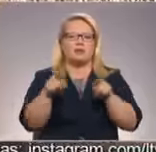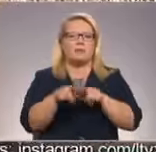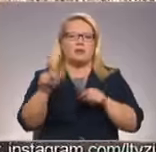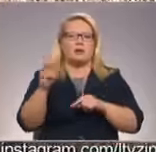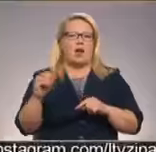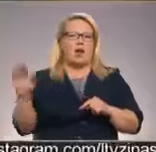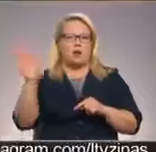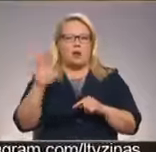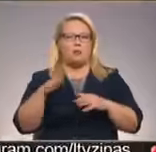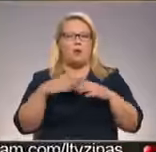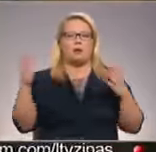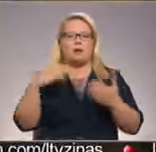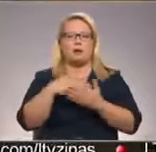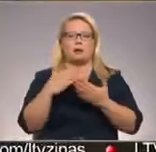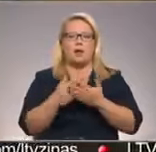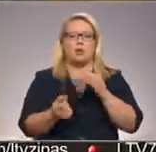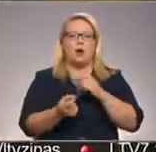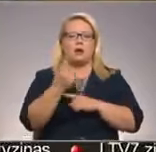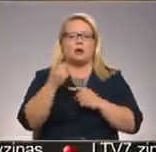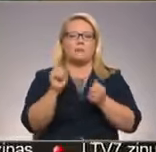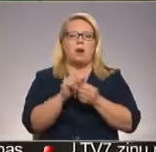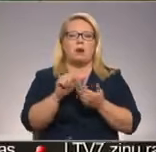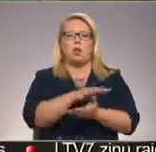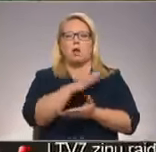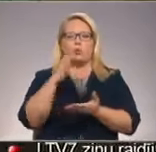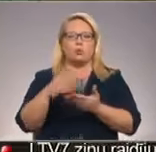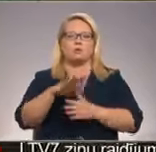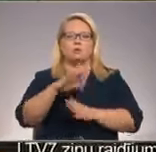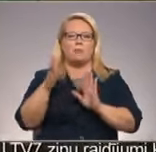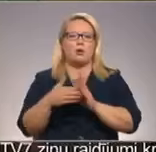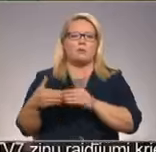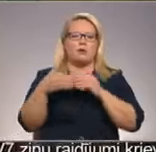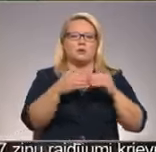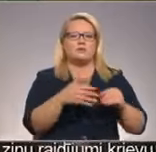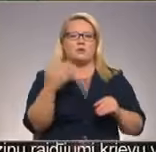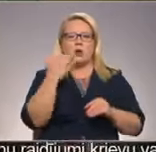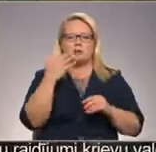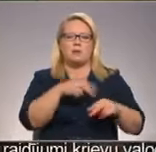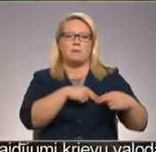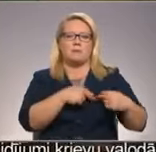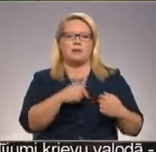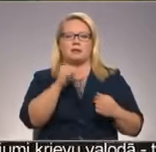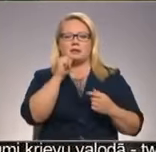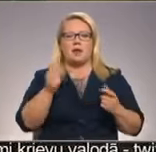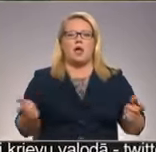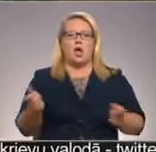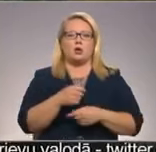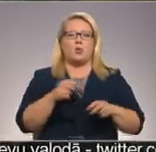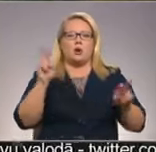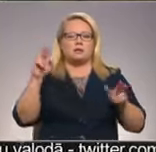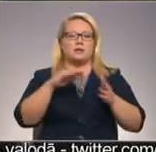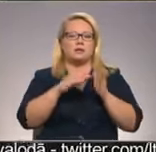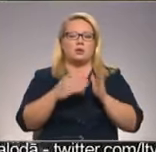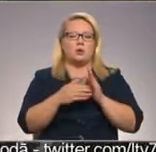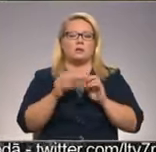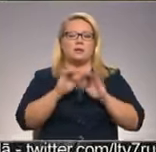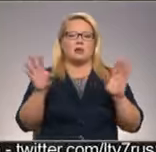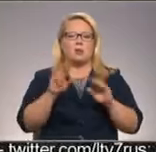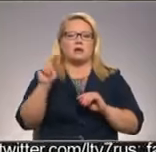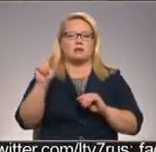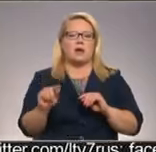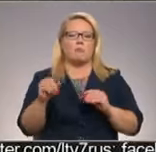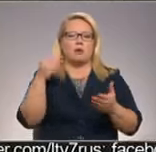te lielākā daļa no radītā makulatūras apjoma tiek izvesta uz ārvalstīm. Biedrībā Zaļā josta situāciju skaidro ar zemo iepirkuma